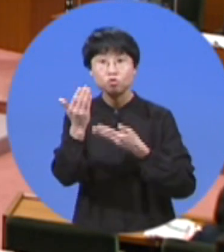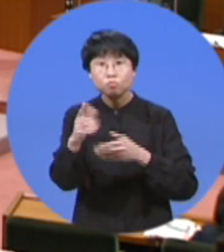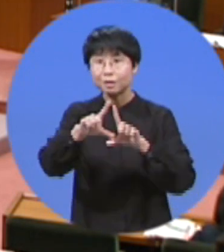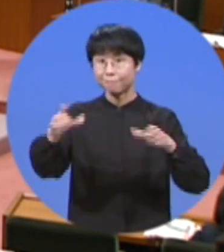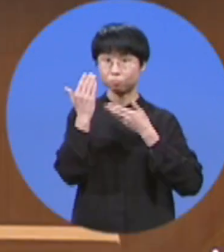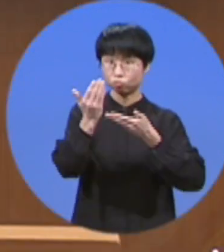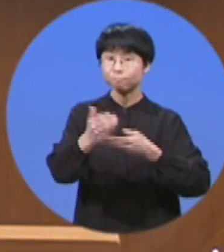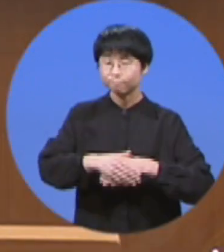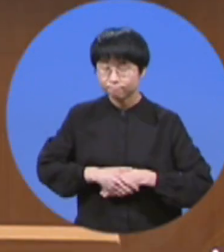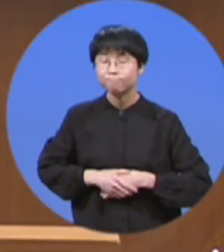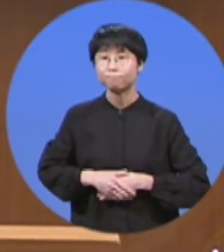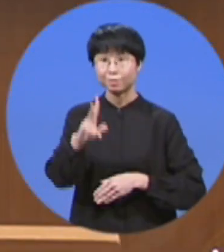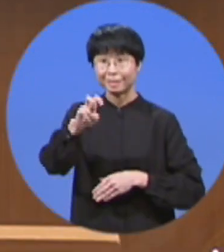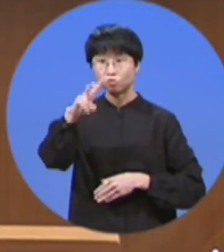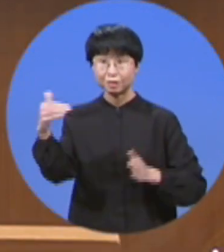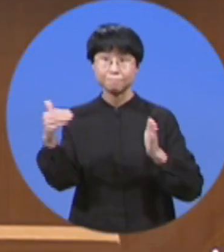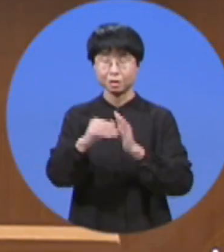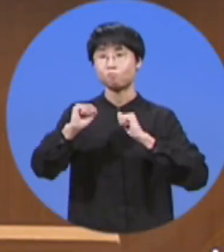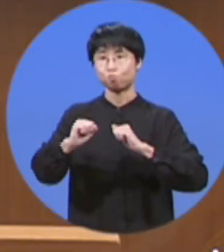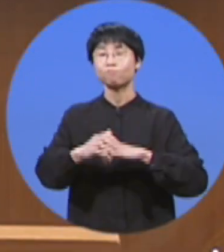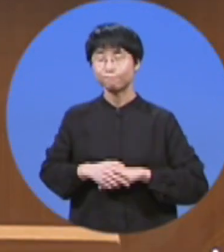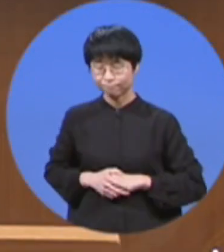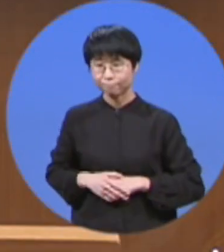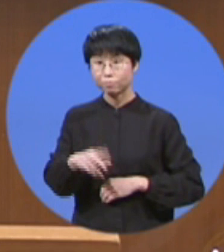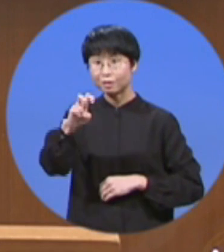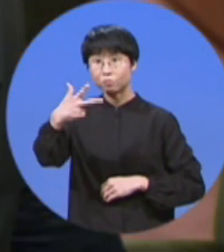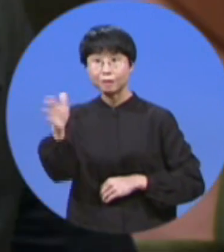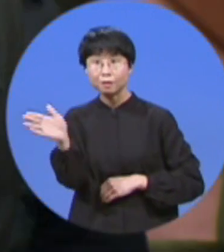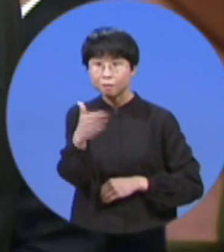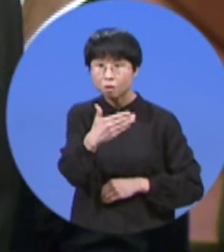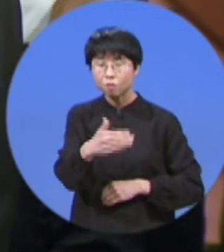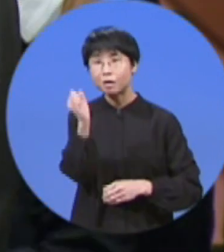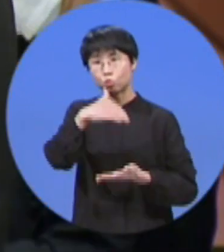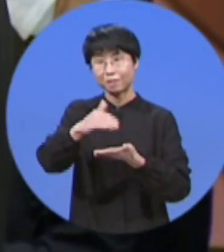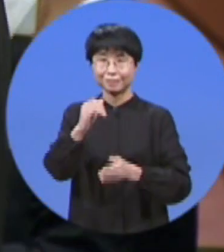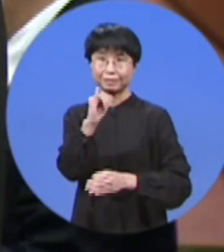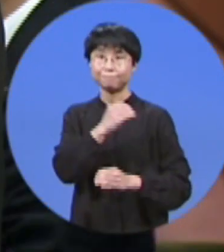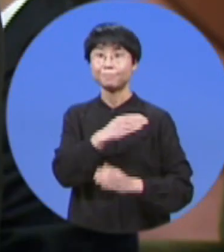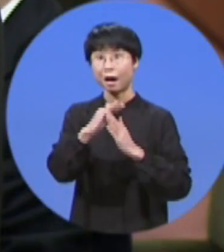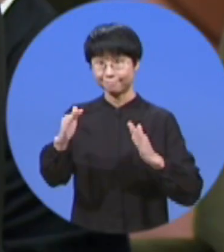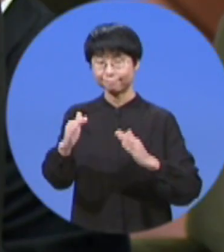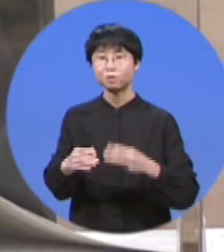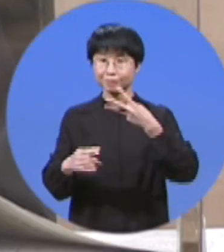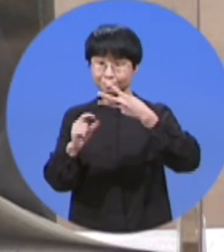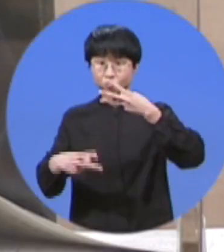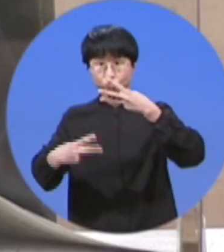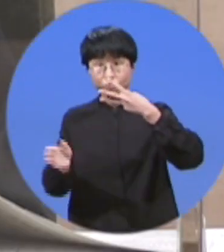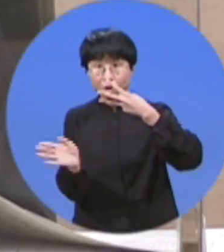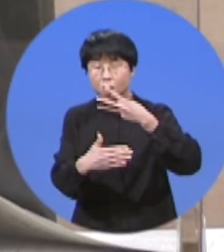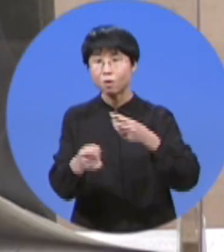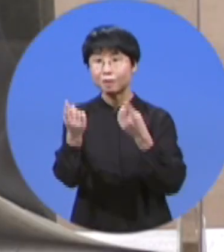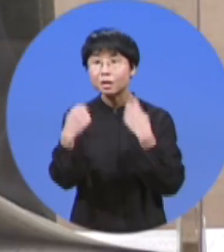びに一般質問は22日まで行われ、27日からは予算委員会が、3月2日からは